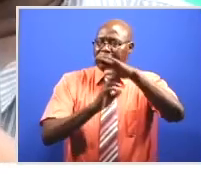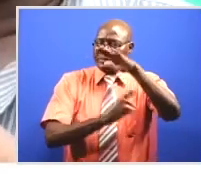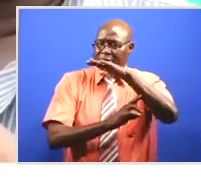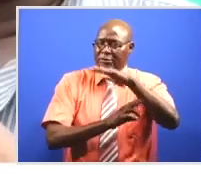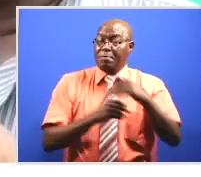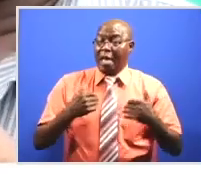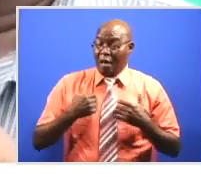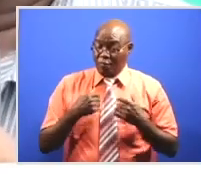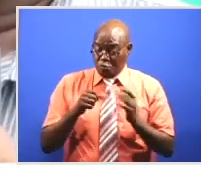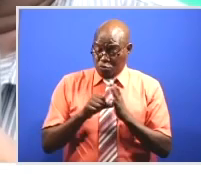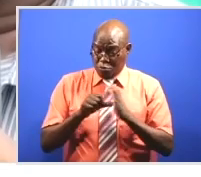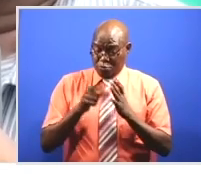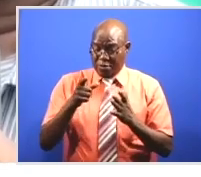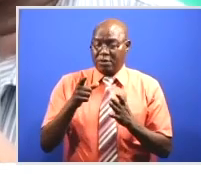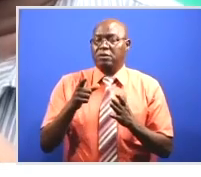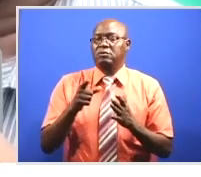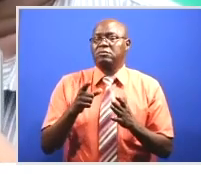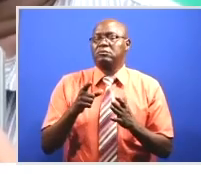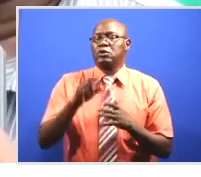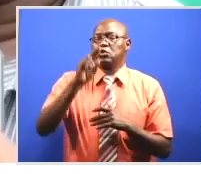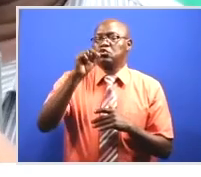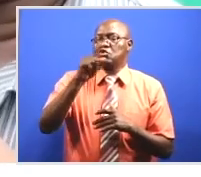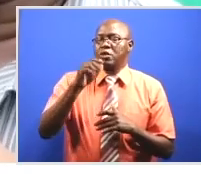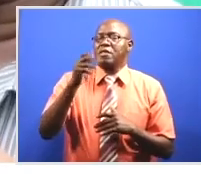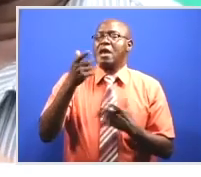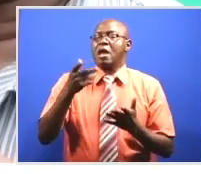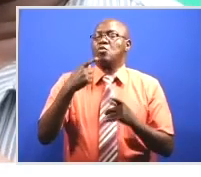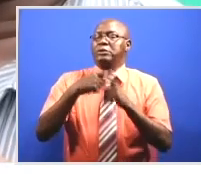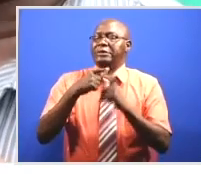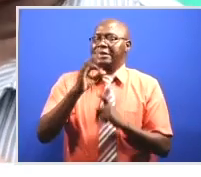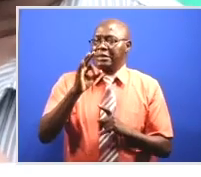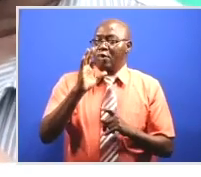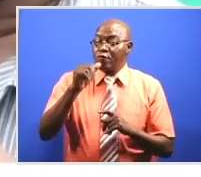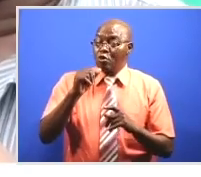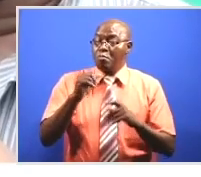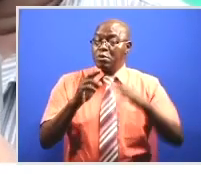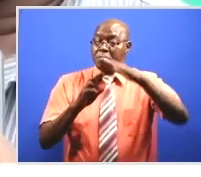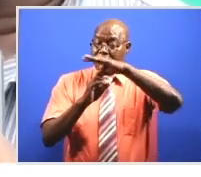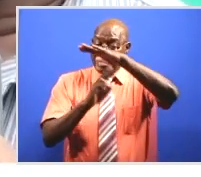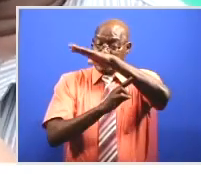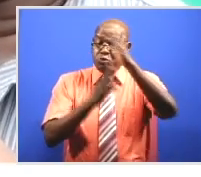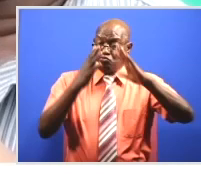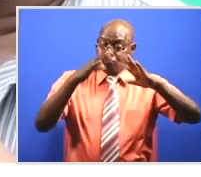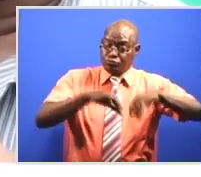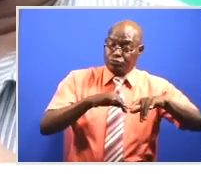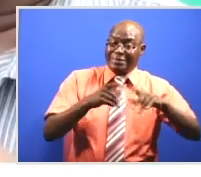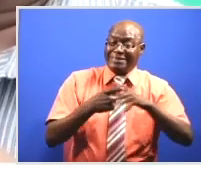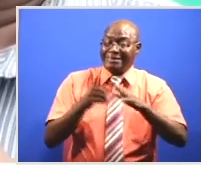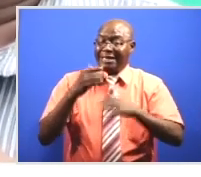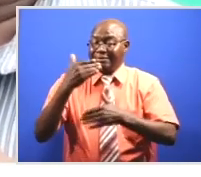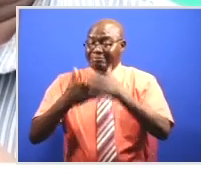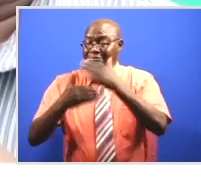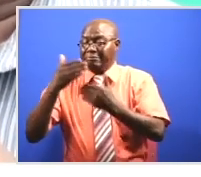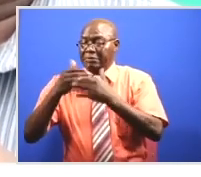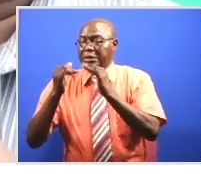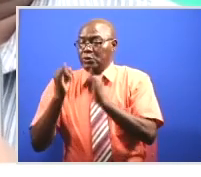Nzoia kwa muda ya zaidi ya miaka mitatu. Tangu hii daraja ibomoke na waanze mpya,